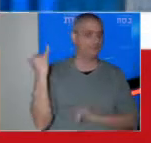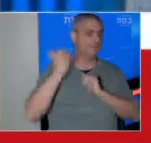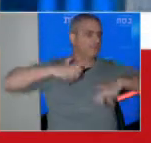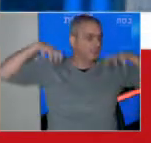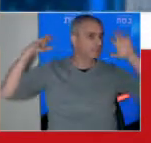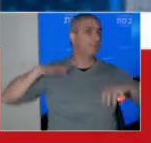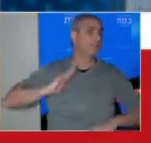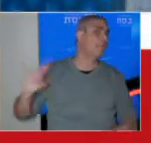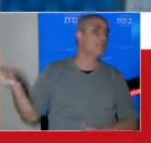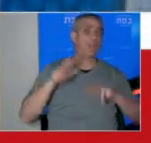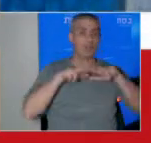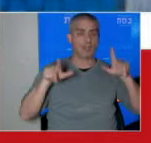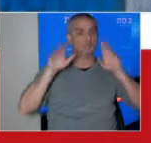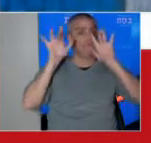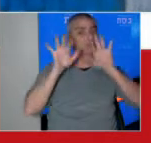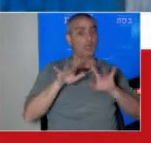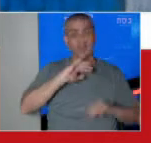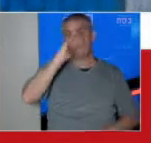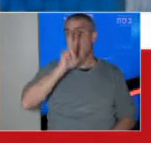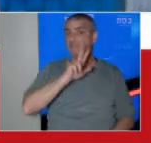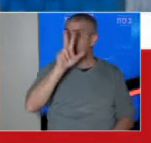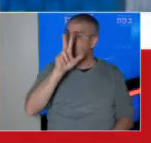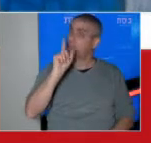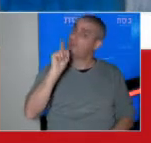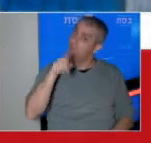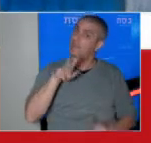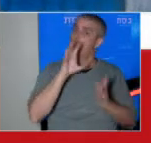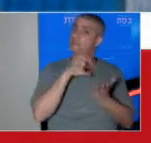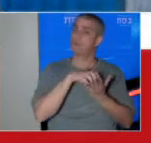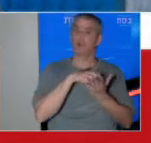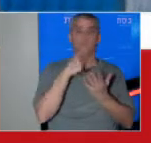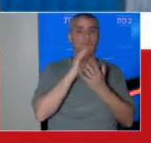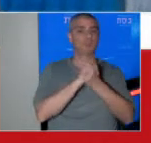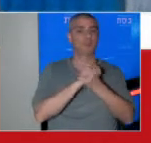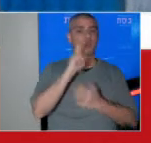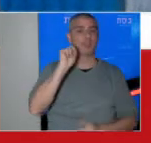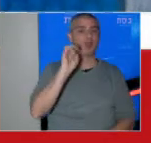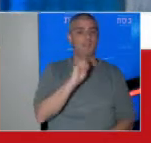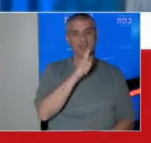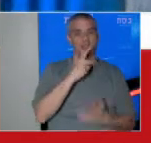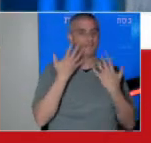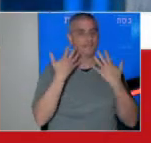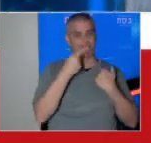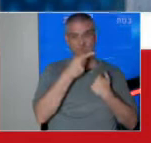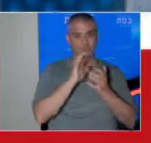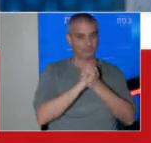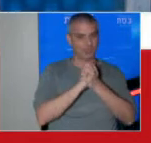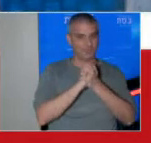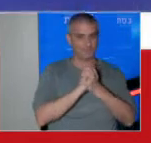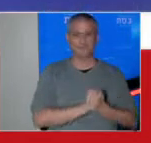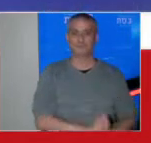הגשמים עזים בכל רחבי הארץ ושלג בערי הצפון והמרכז. אומרים שלום לנחום מליק, חזאי מטאוטק, שלום.